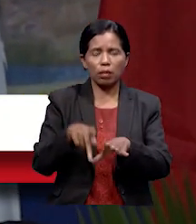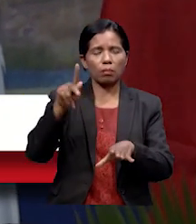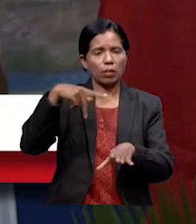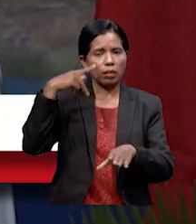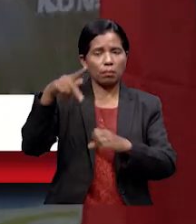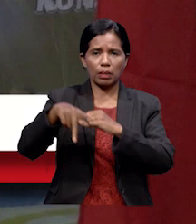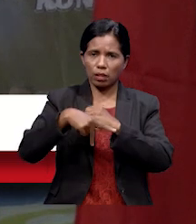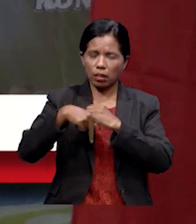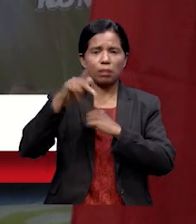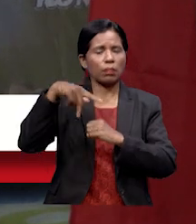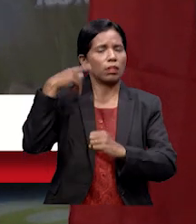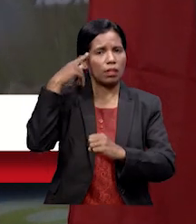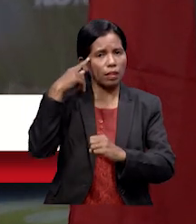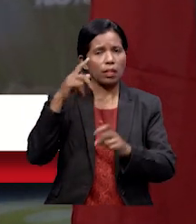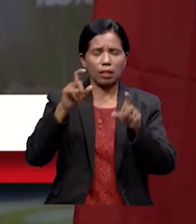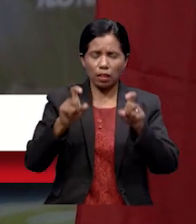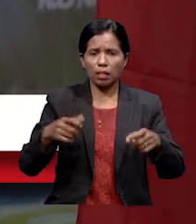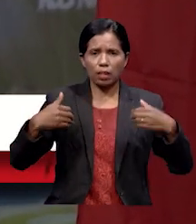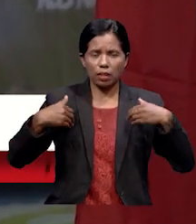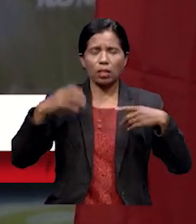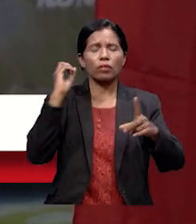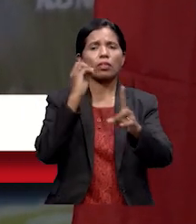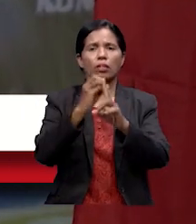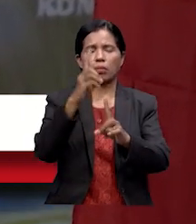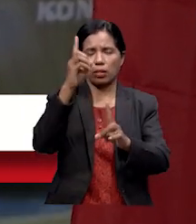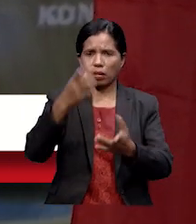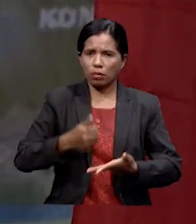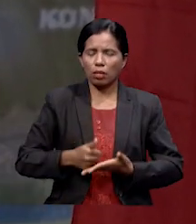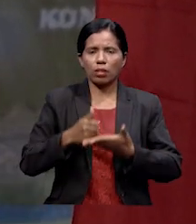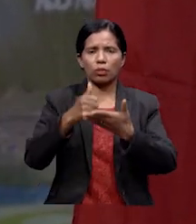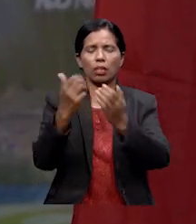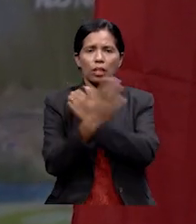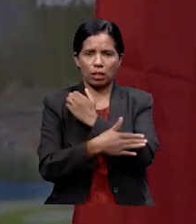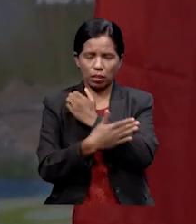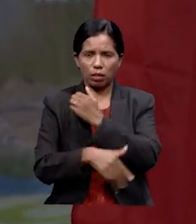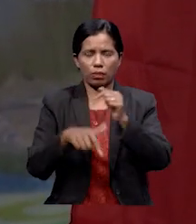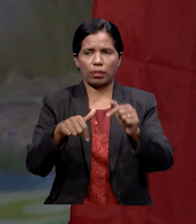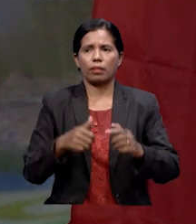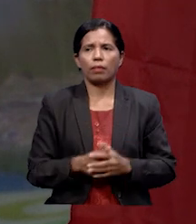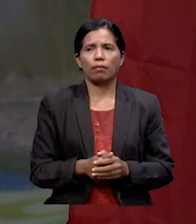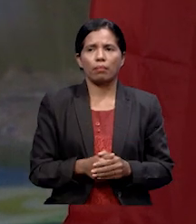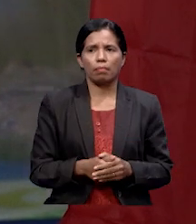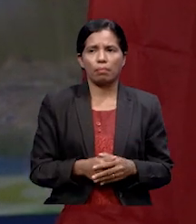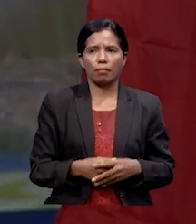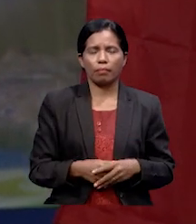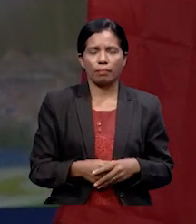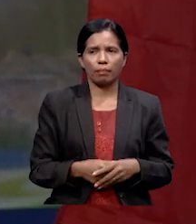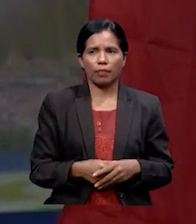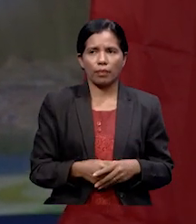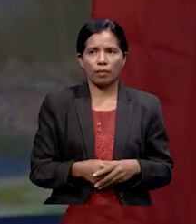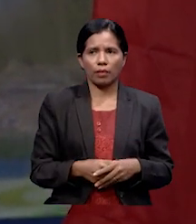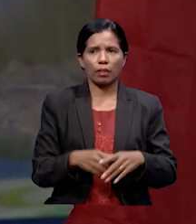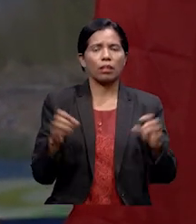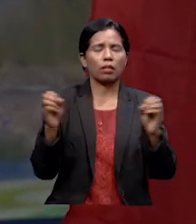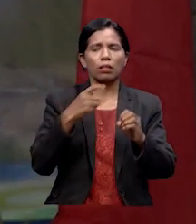objektivu ida. Objektivu atu servi povu ne servi rai ne. Laos lale bati